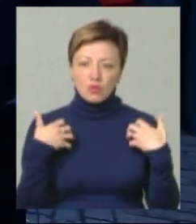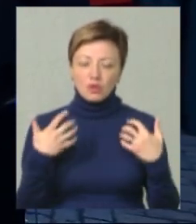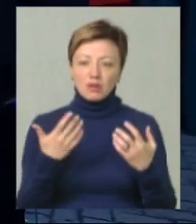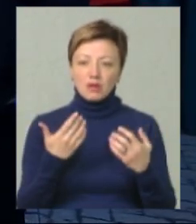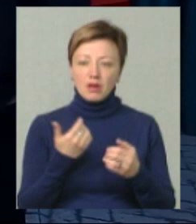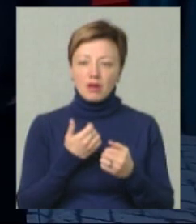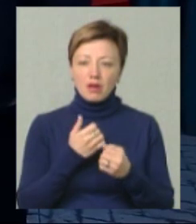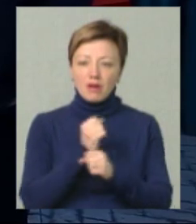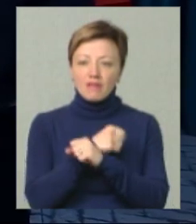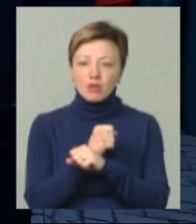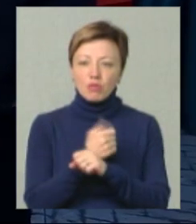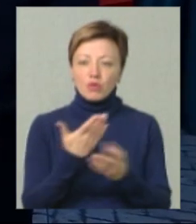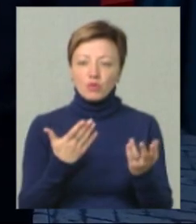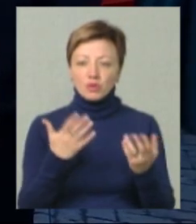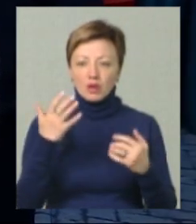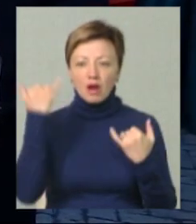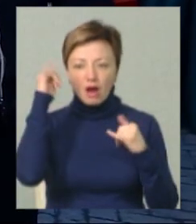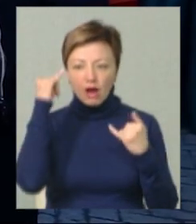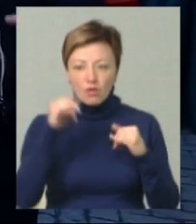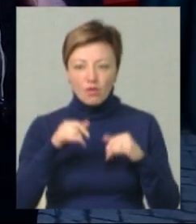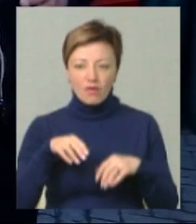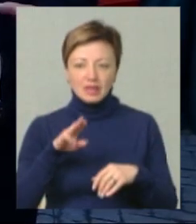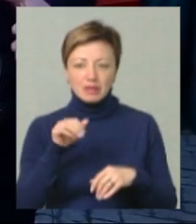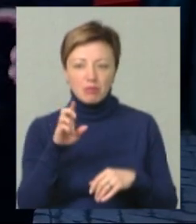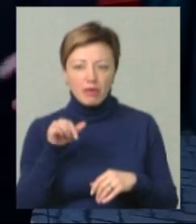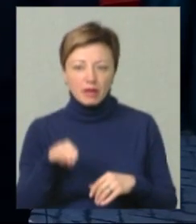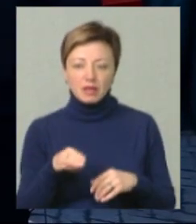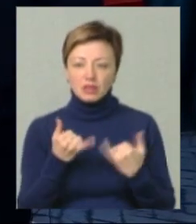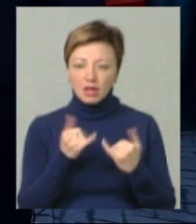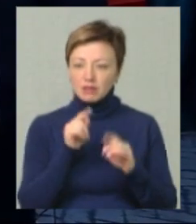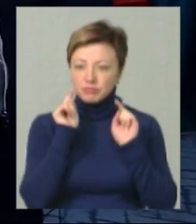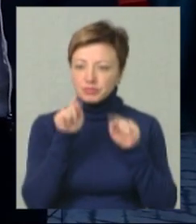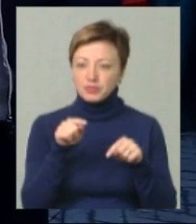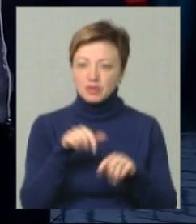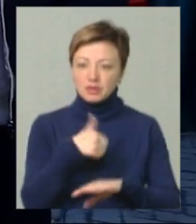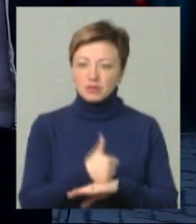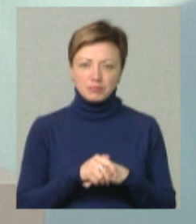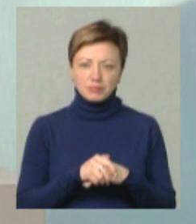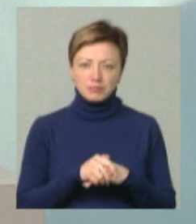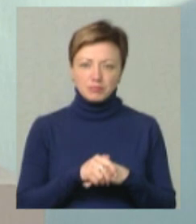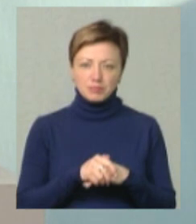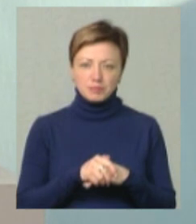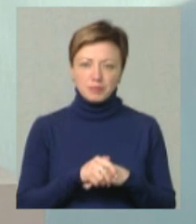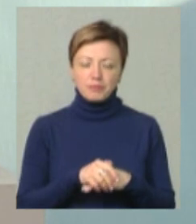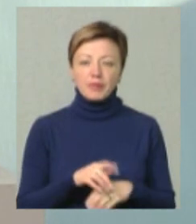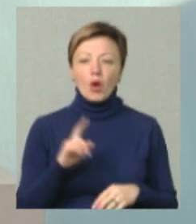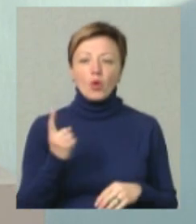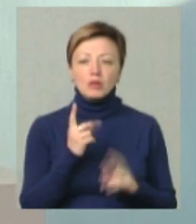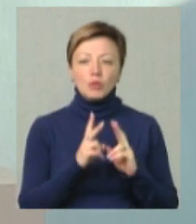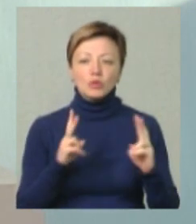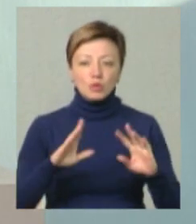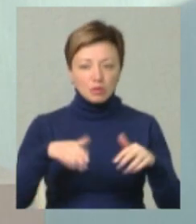верблюды, тибетские коровы и так далее, и так далее. Но основной сейчас упор будет на хищников. Одним із тих,